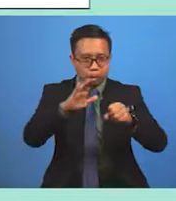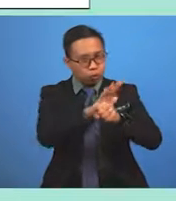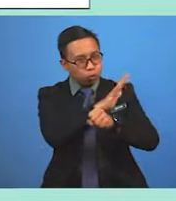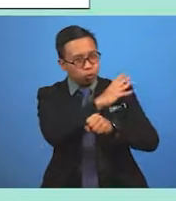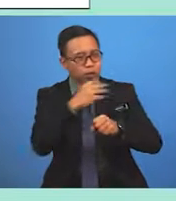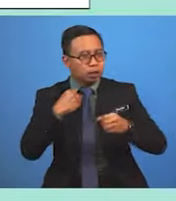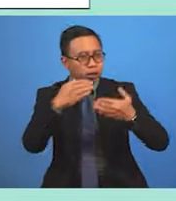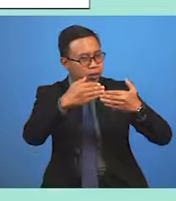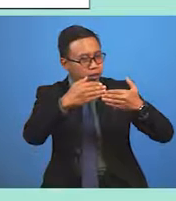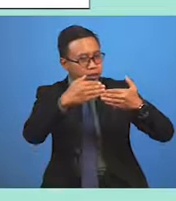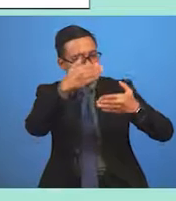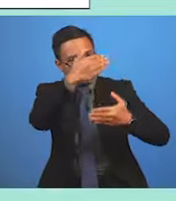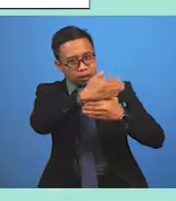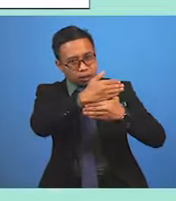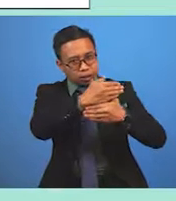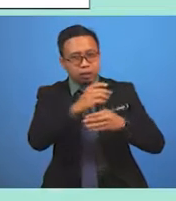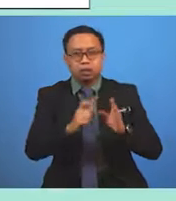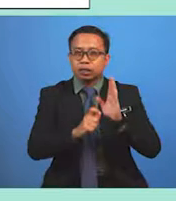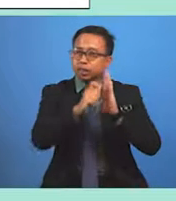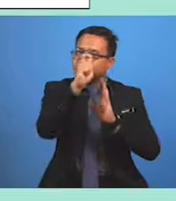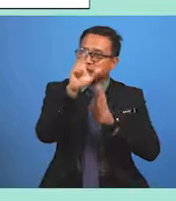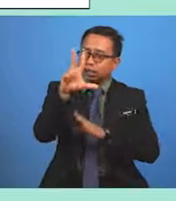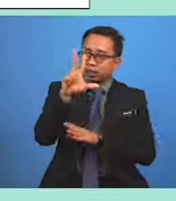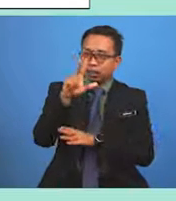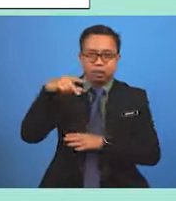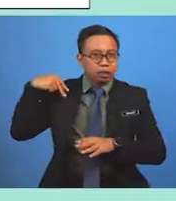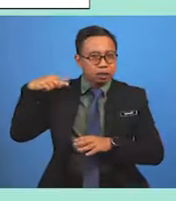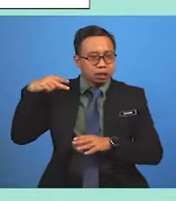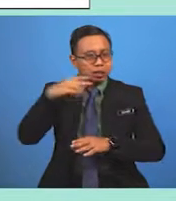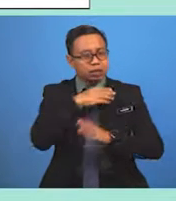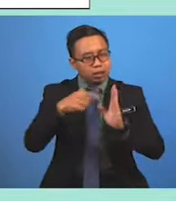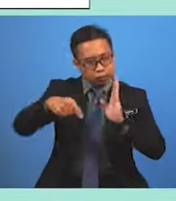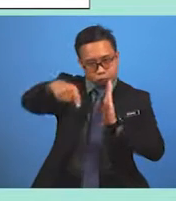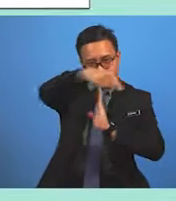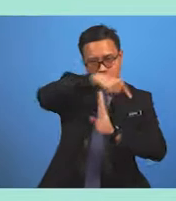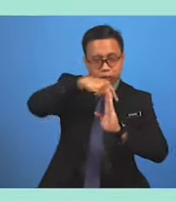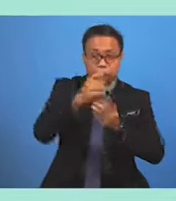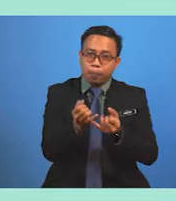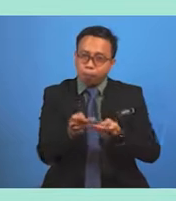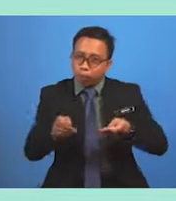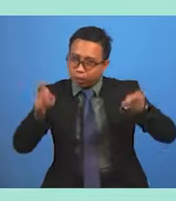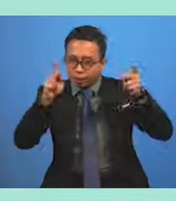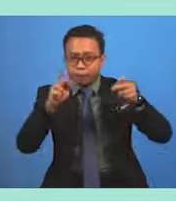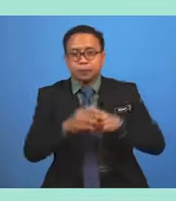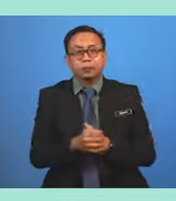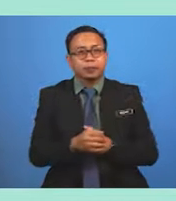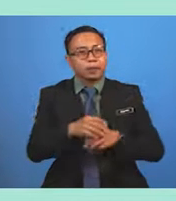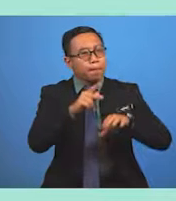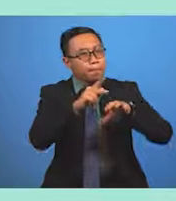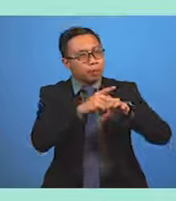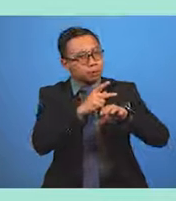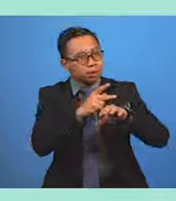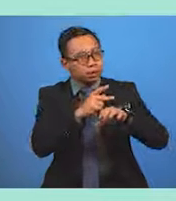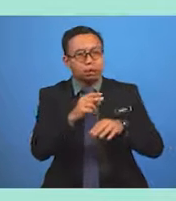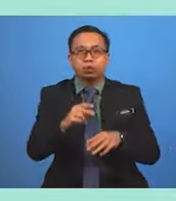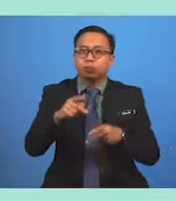pemasangan dinding zinc setinggi 3 kaki serta dikelilingi pukat. Pemasangan pukat